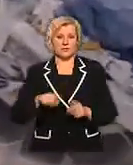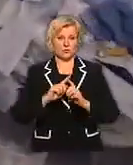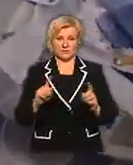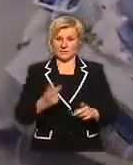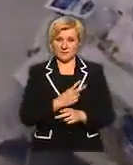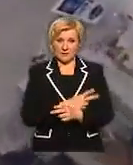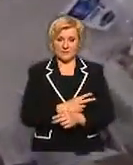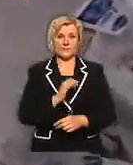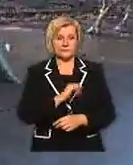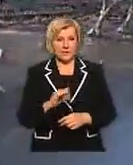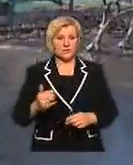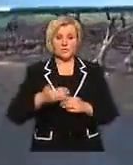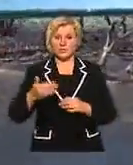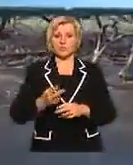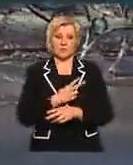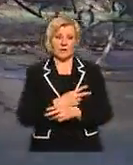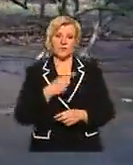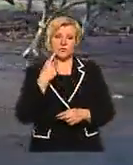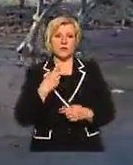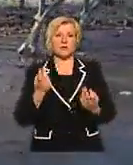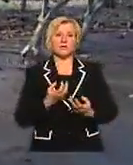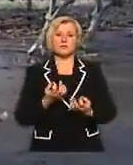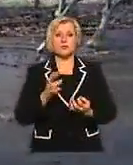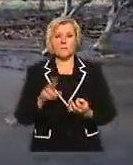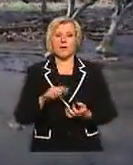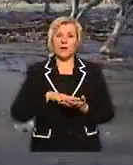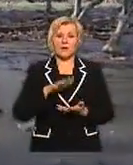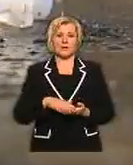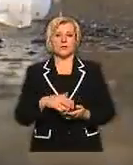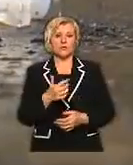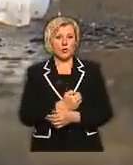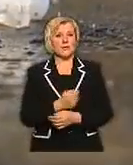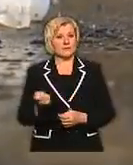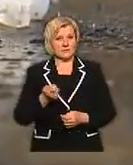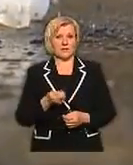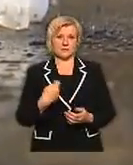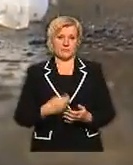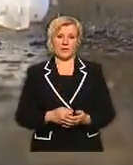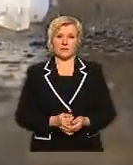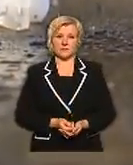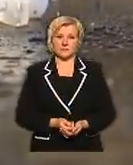států. Všechny sousední země totiž považují držení jakéhokoliv množství drogy za trestný čin. Jan Bezděk, Česká televize.